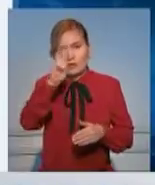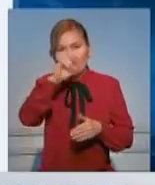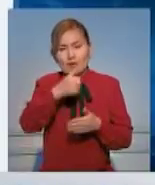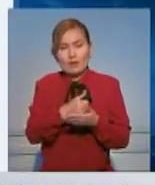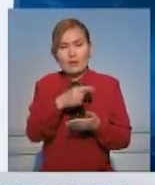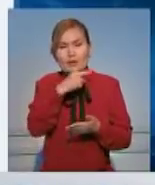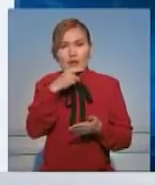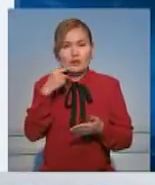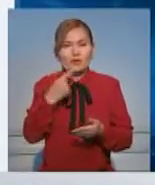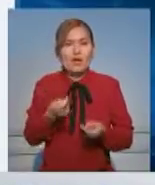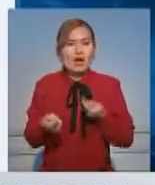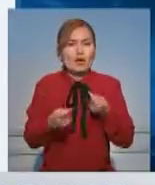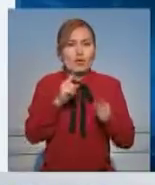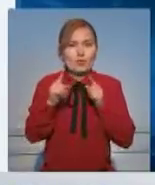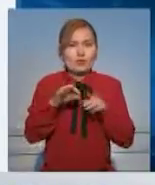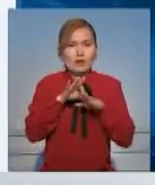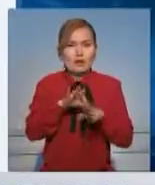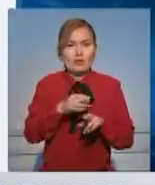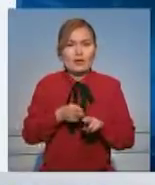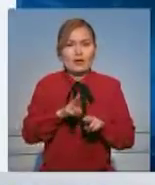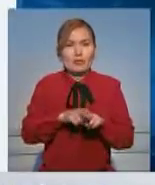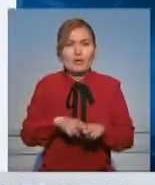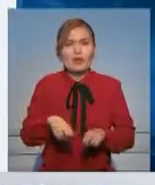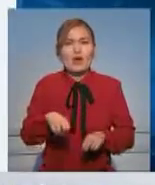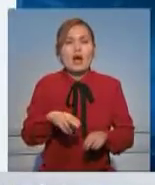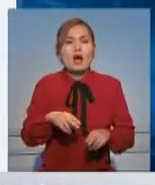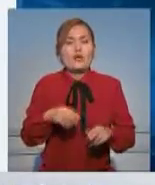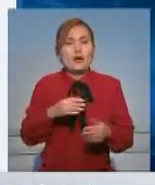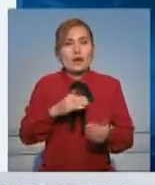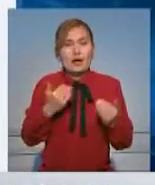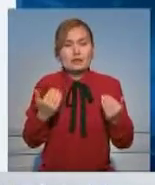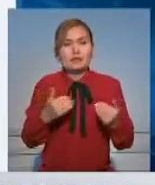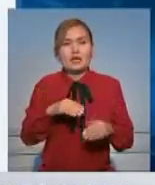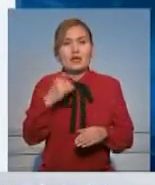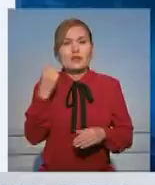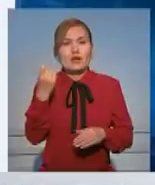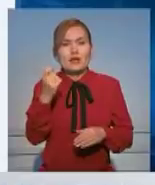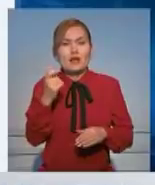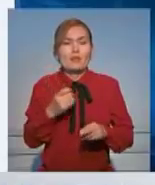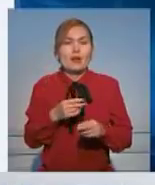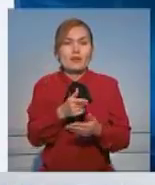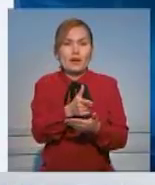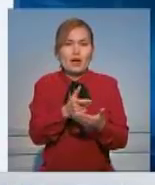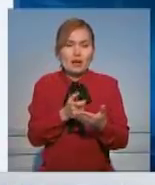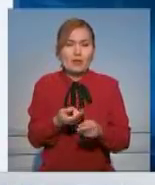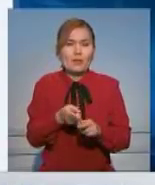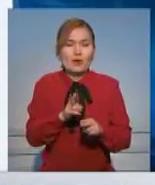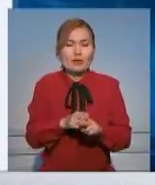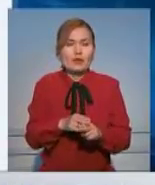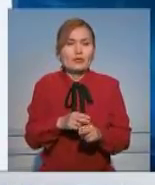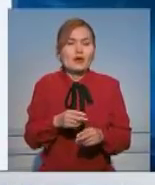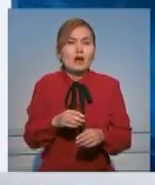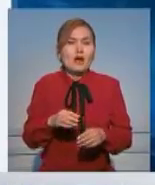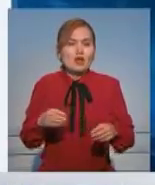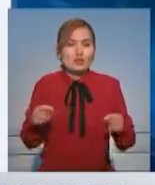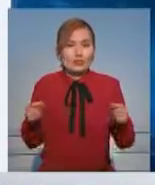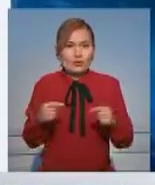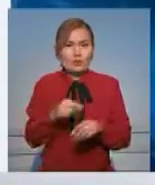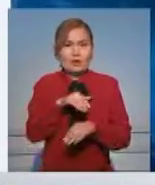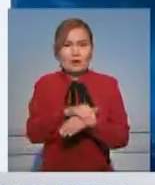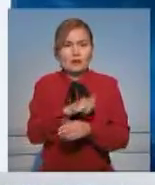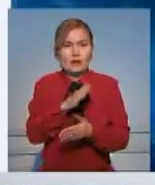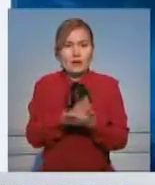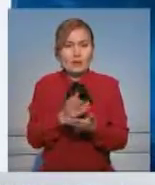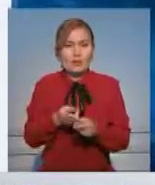әрекетін қайталап отыр. Оның үстіне ресейлік мамандар Думада тексеру жүргізіп, химиялық қару қолданылғаны туралы еш белгі таппаған.